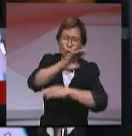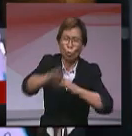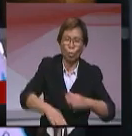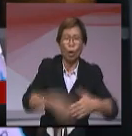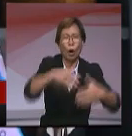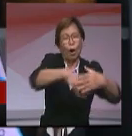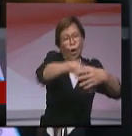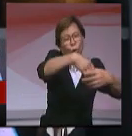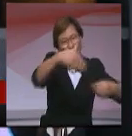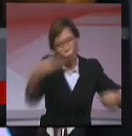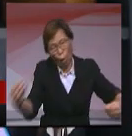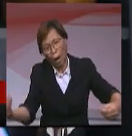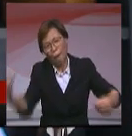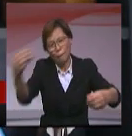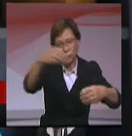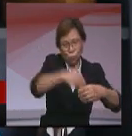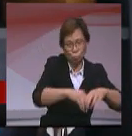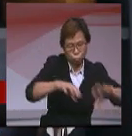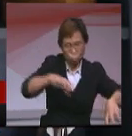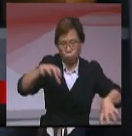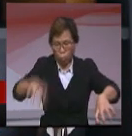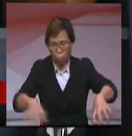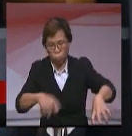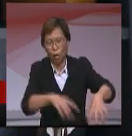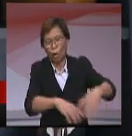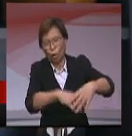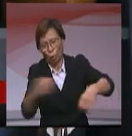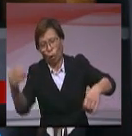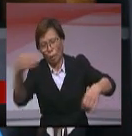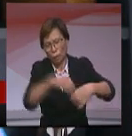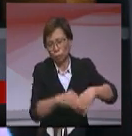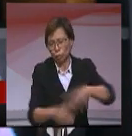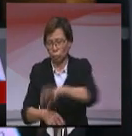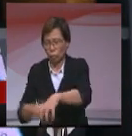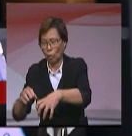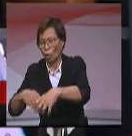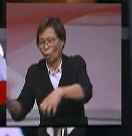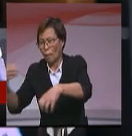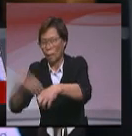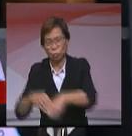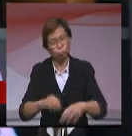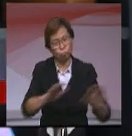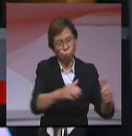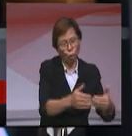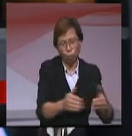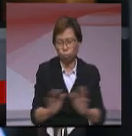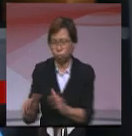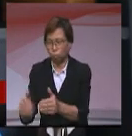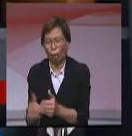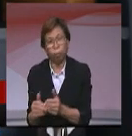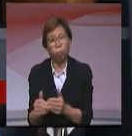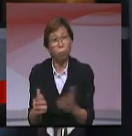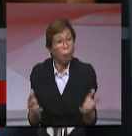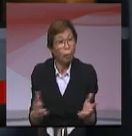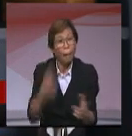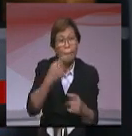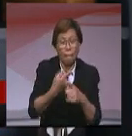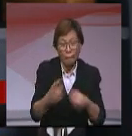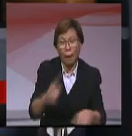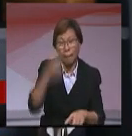keluar masuk kawasan PKPD ditutup. Walaupun bagaimanapun, bagi